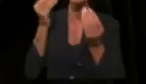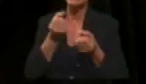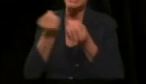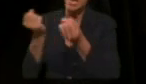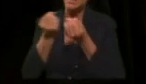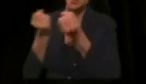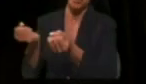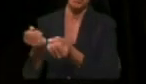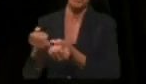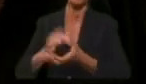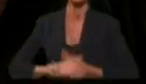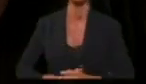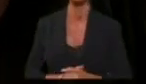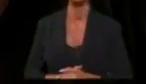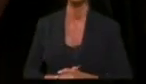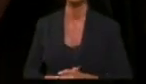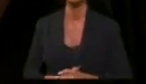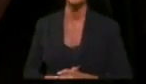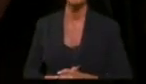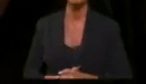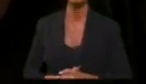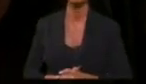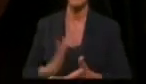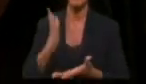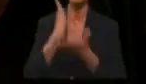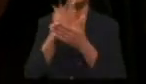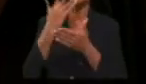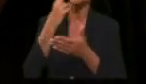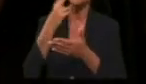i mobilności w naszym kraju. Zdaje się, że mamy perspektywę finansową